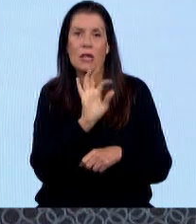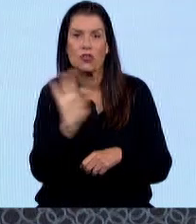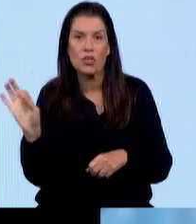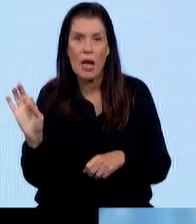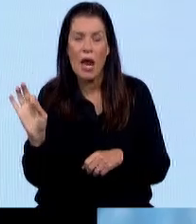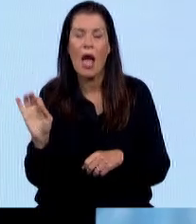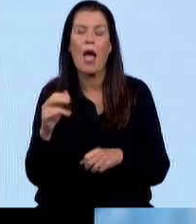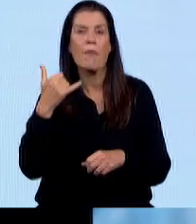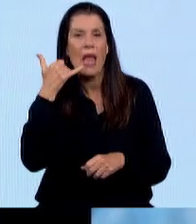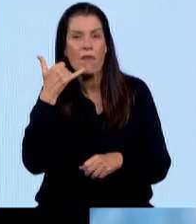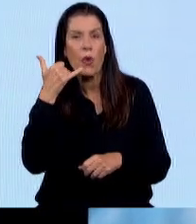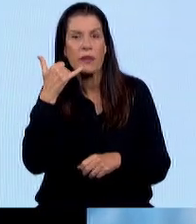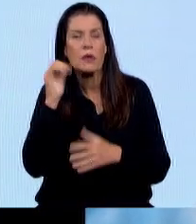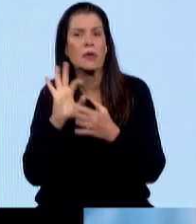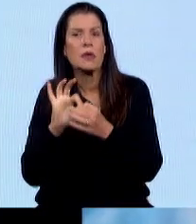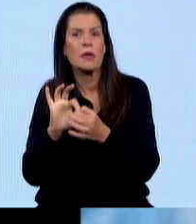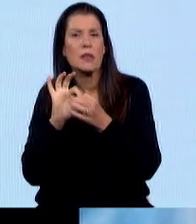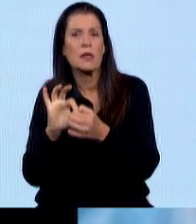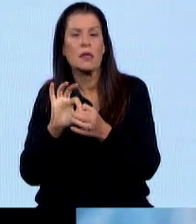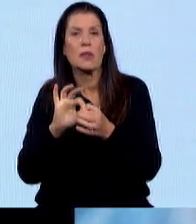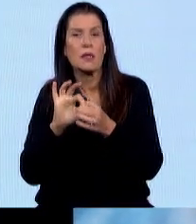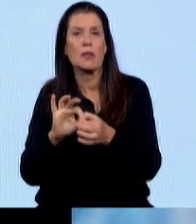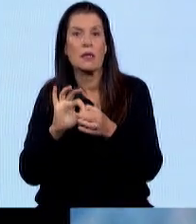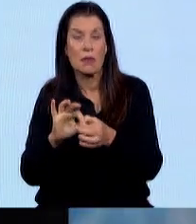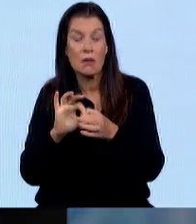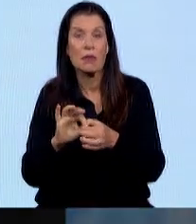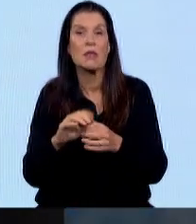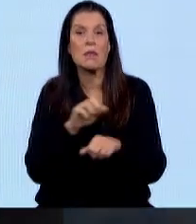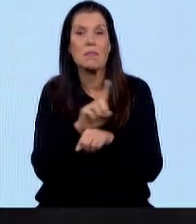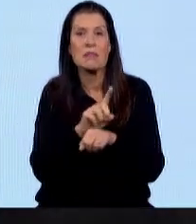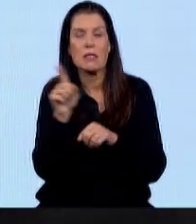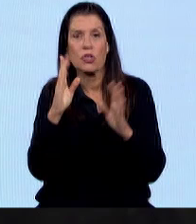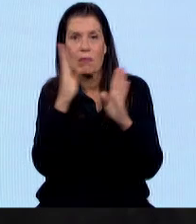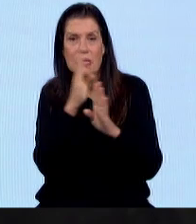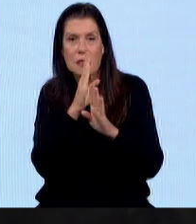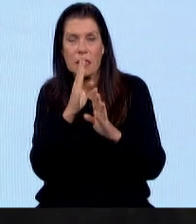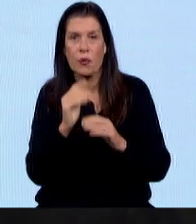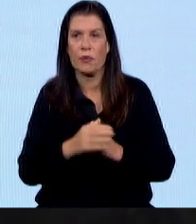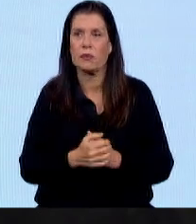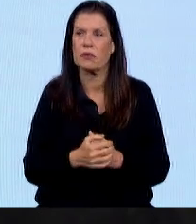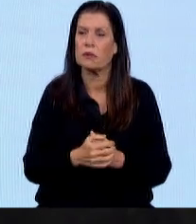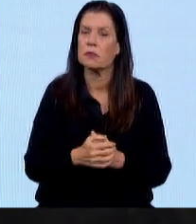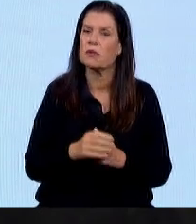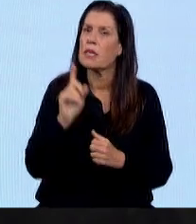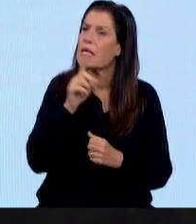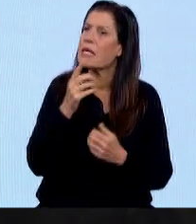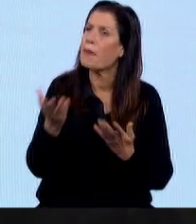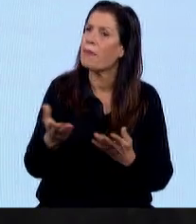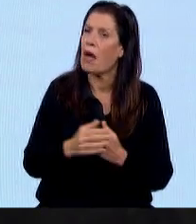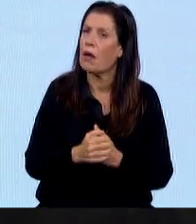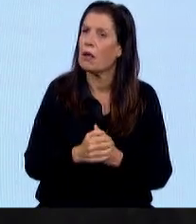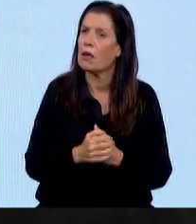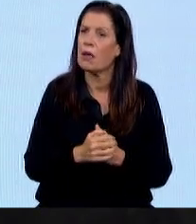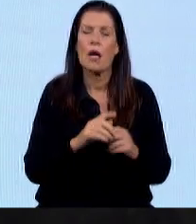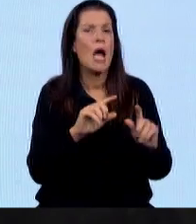איתה, בזמן שהם מסתתרים מהמחבלים. מה יפה שלי? למה אבא וכתב על